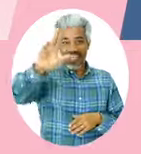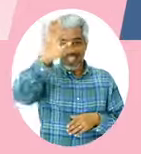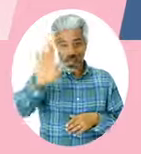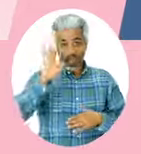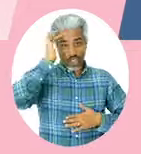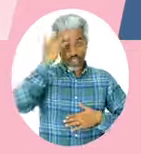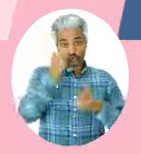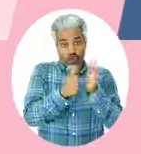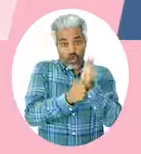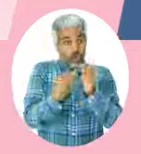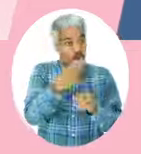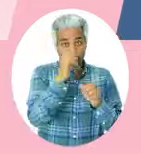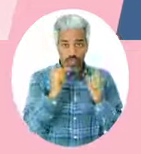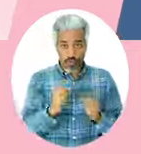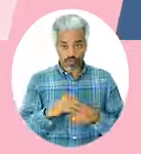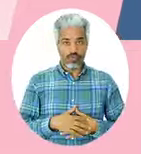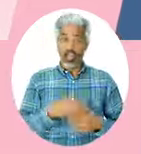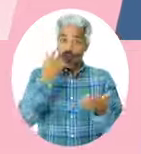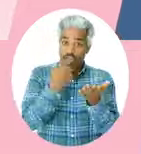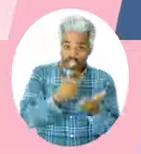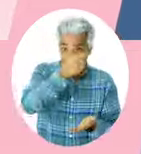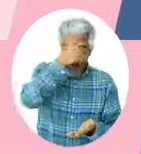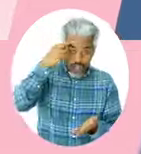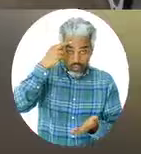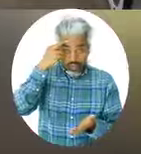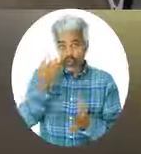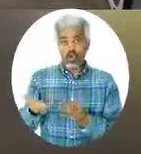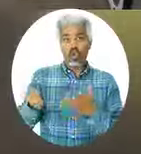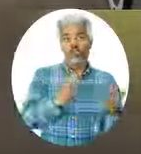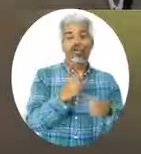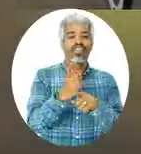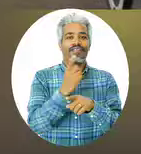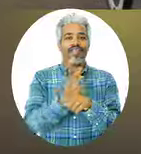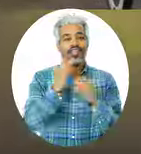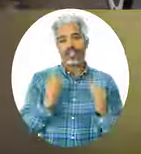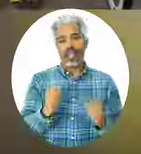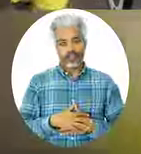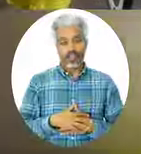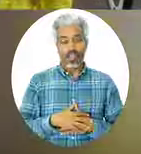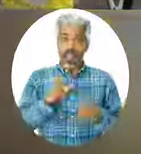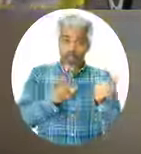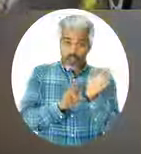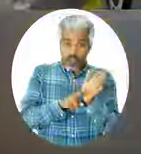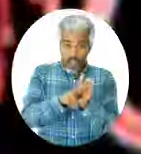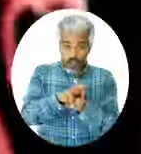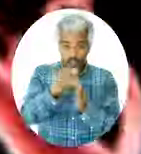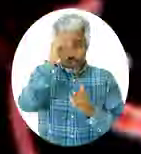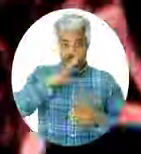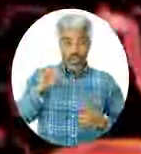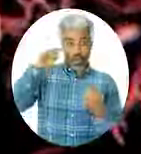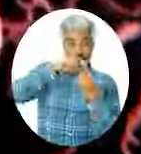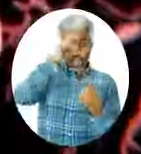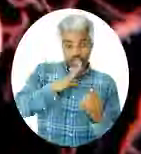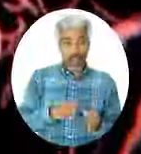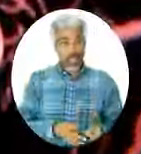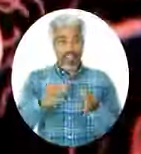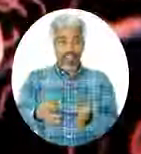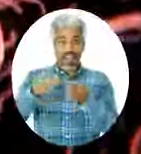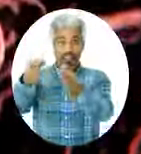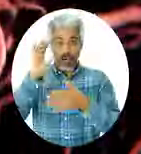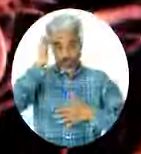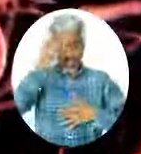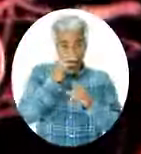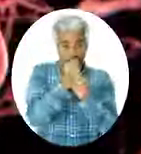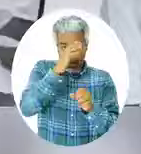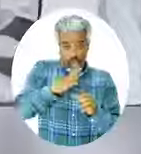ምልክቶች ሊሆኑ ይችላሉ። በእነዚህም ምክንያቶች ሞት ሊከሰት ይችላል። ቫይረሱ ከሰው ወደ ሰው የሚተላለፈው